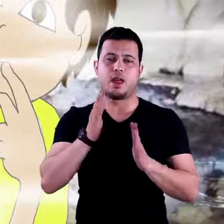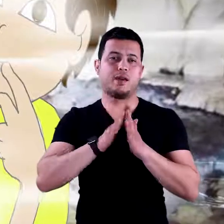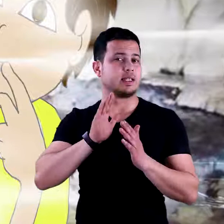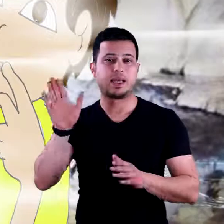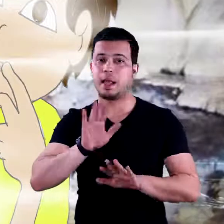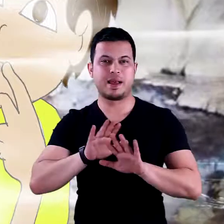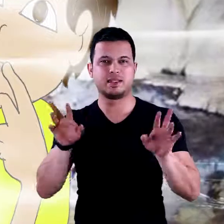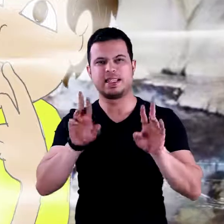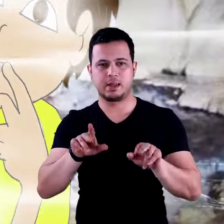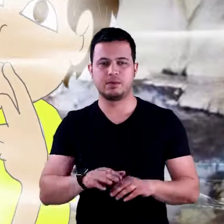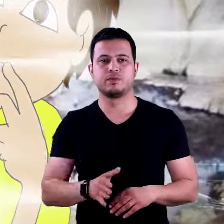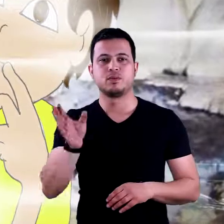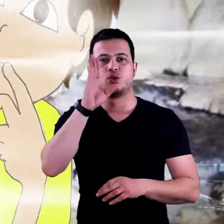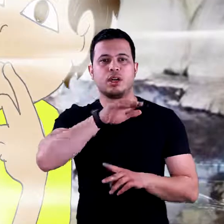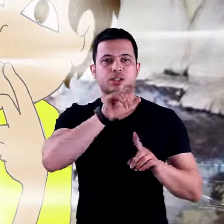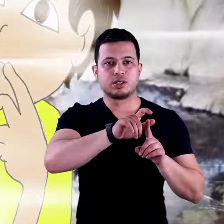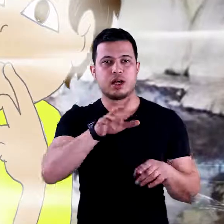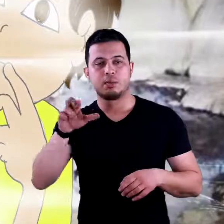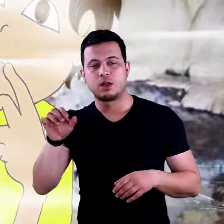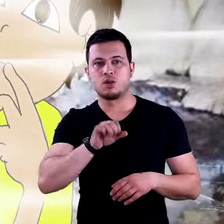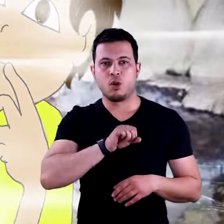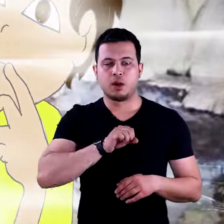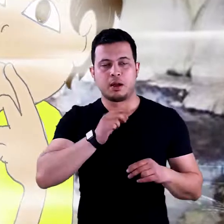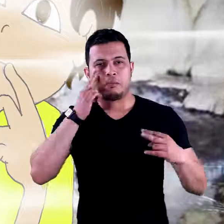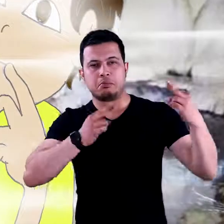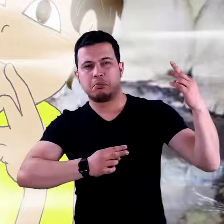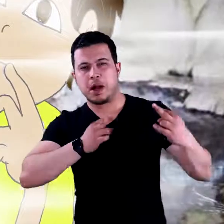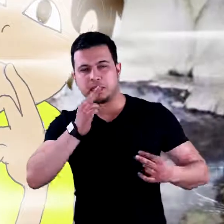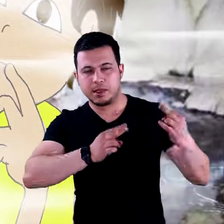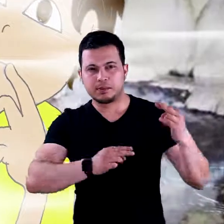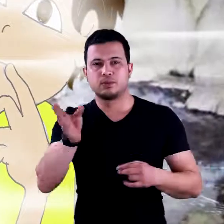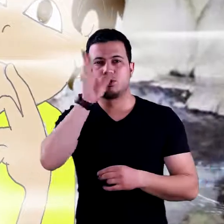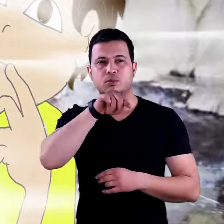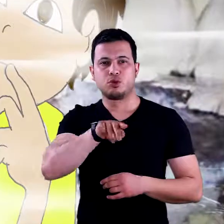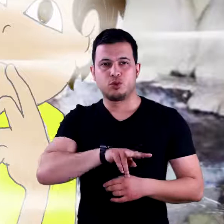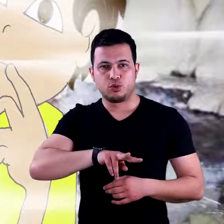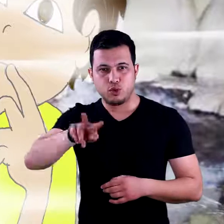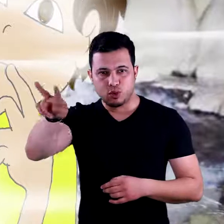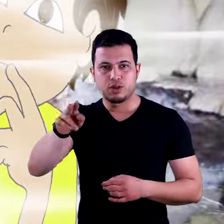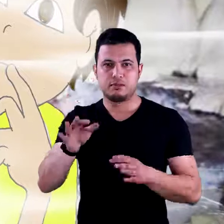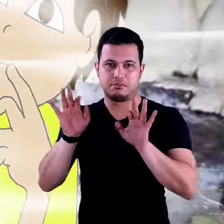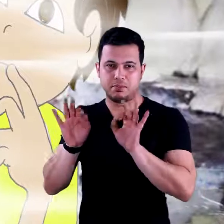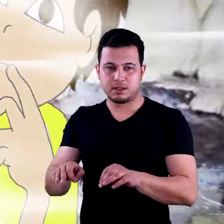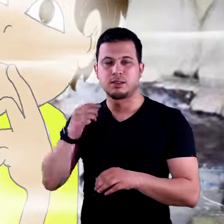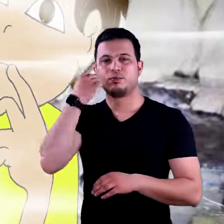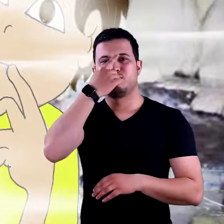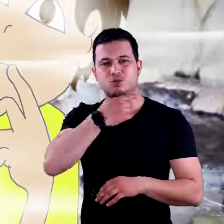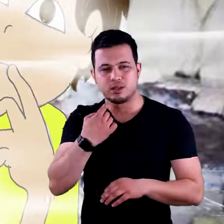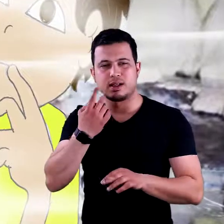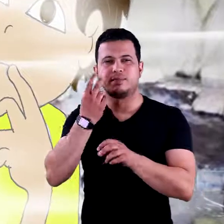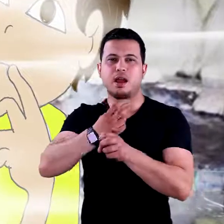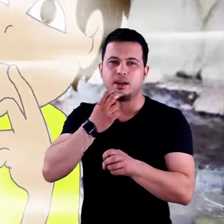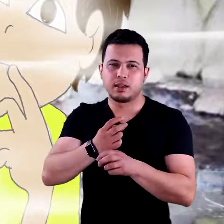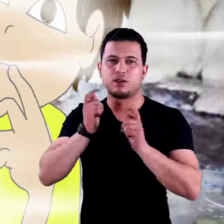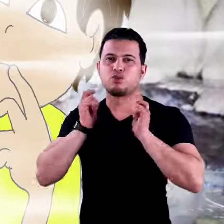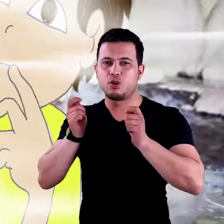ve Pınar korkarak birbirlerine baktı. Ama bu yolculuğa çıktılarsa elbette ki bazı